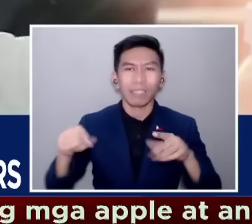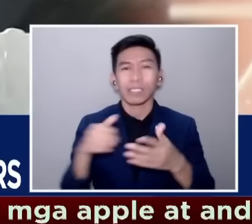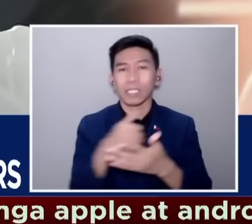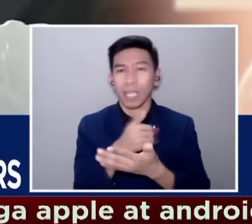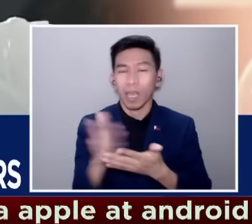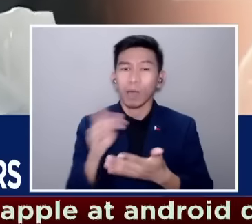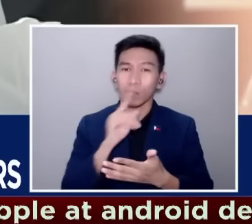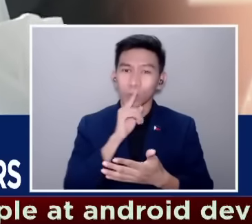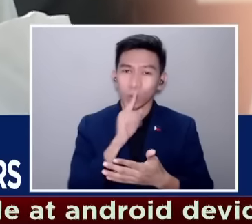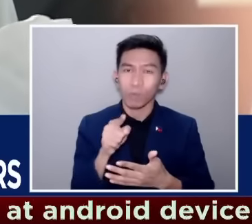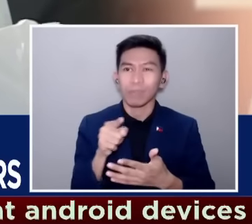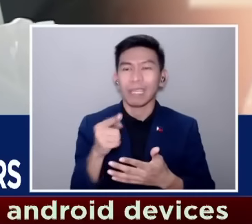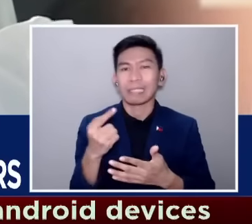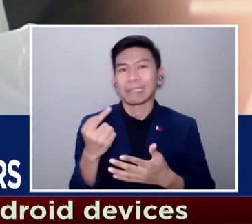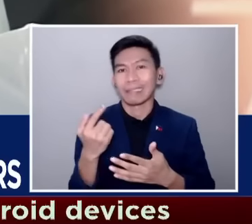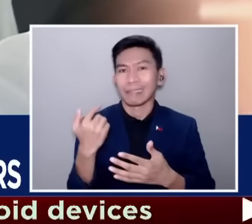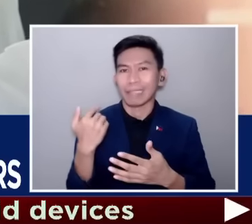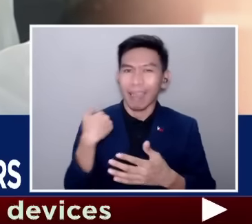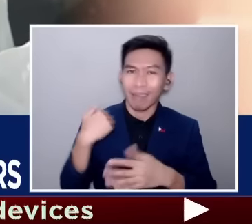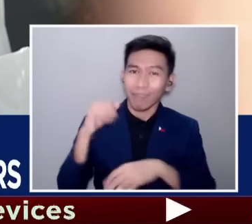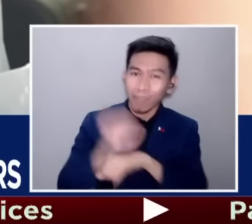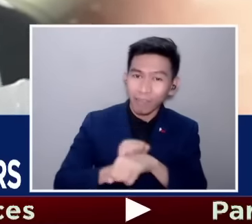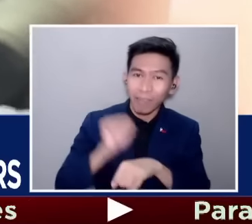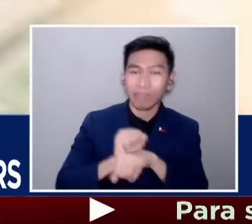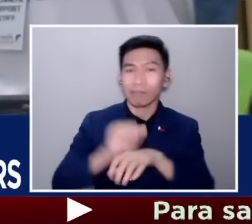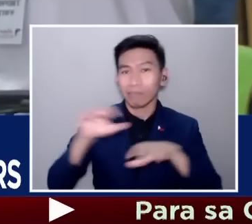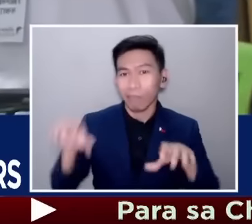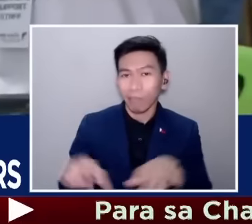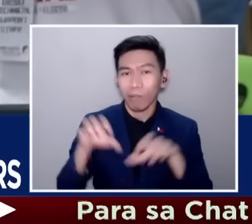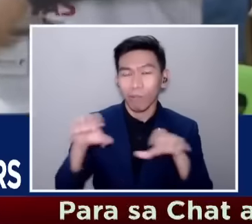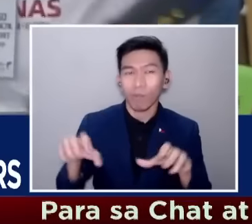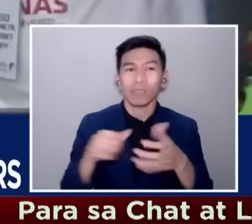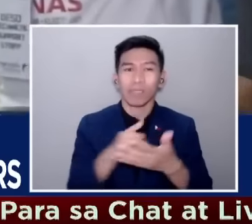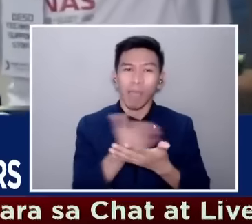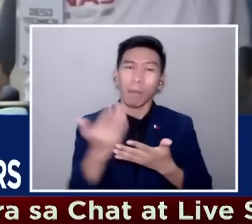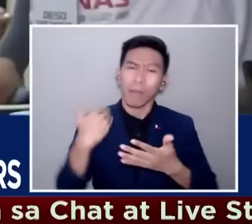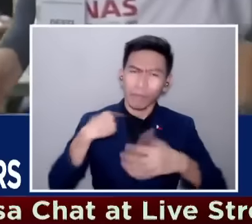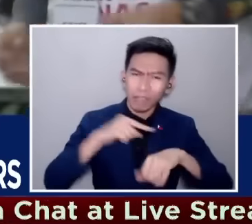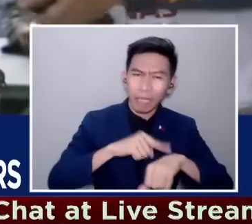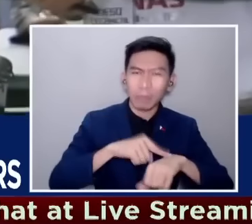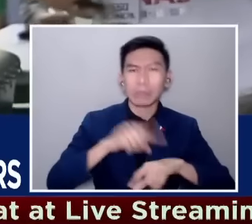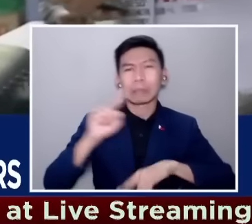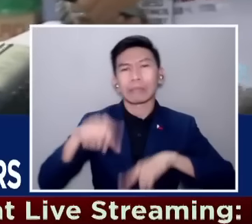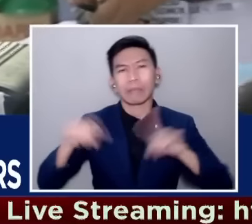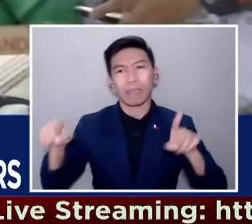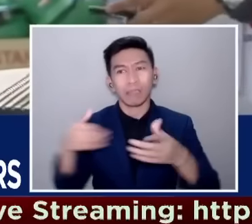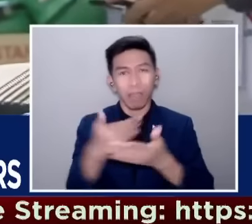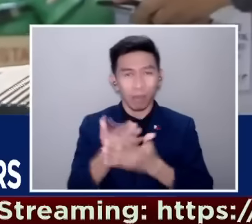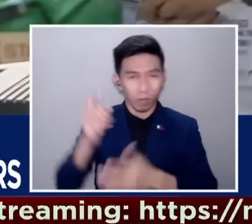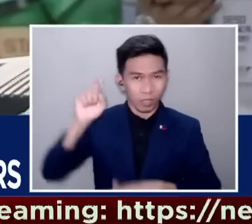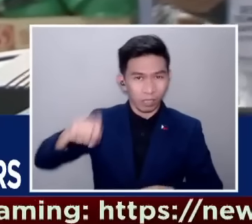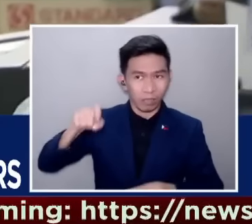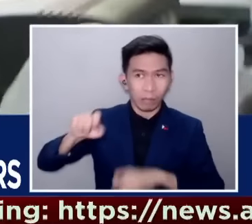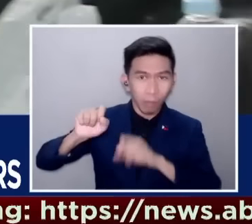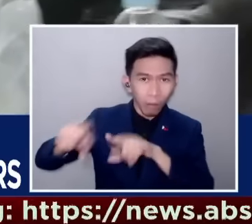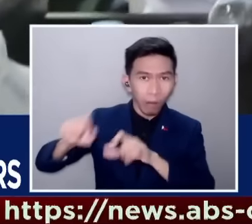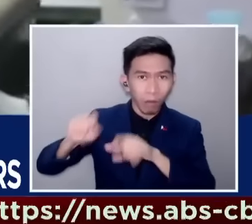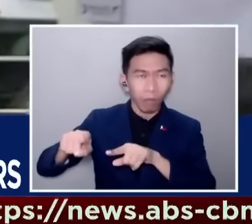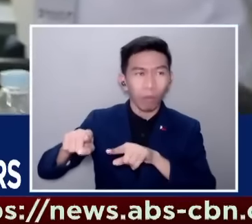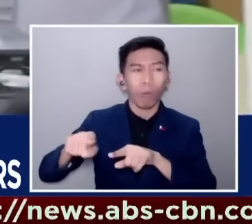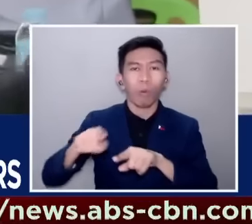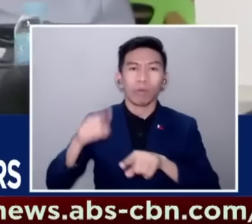tayo mga kababayan, may hanap buhay din, ano? May iba nagtitinda. So, hindi nila pwedeng i-give up, no? Yung